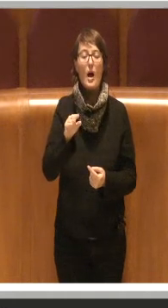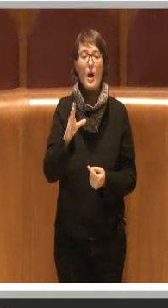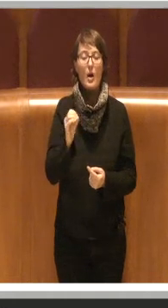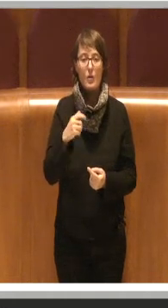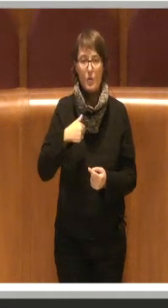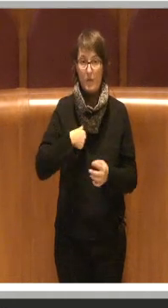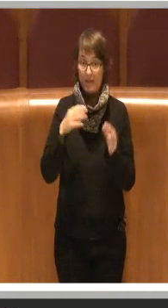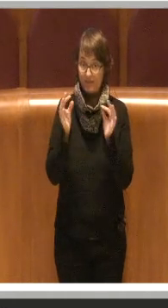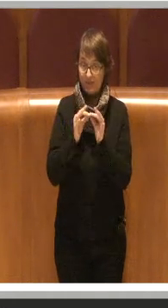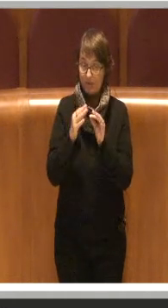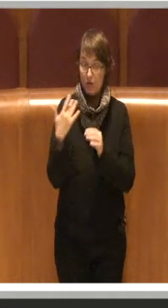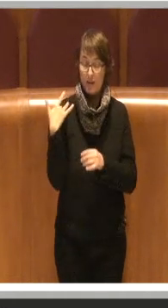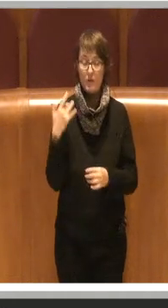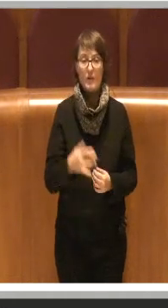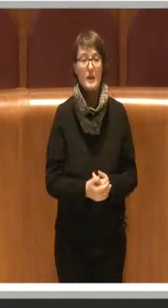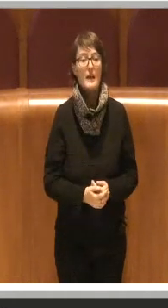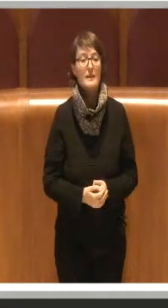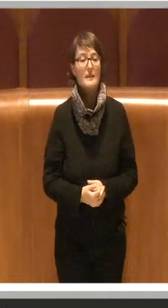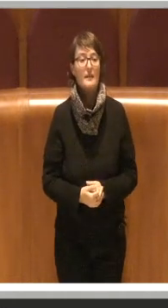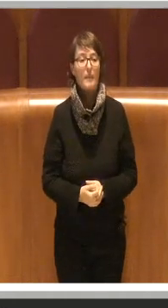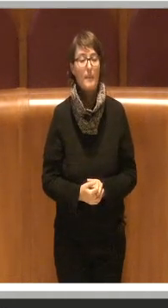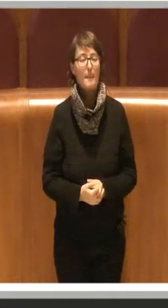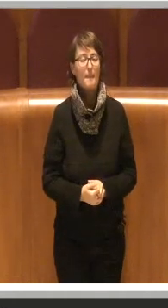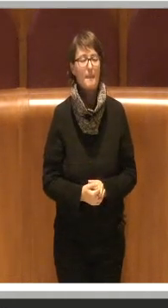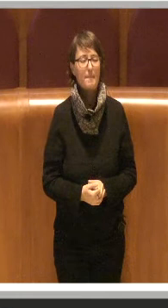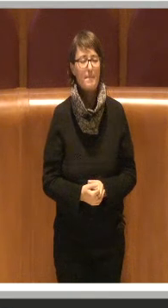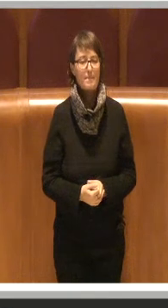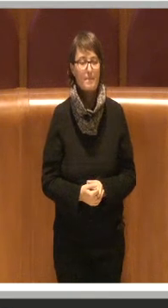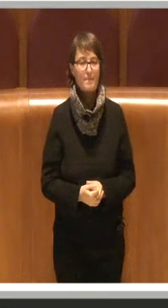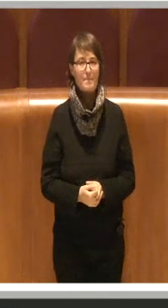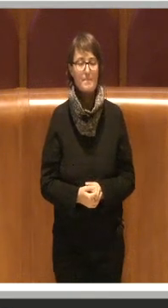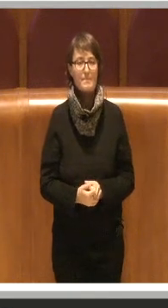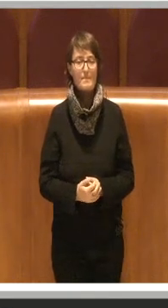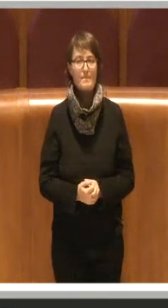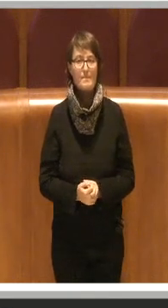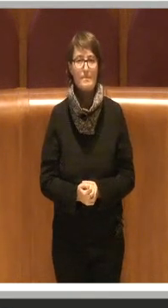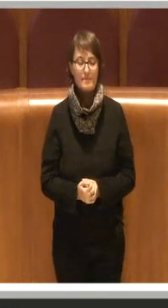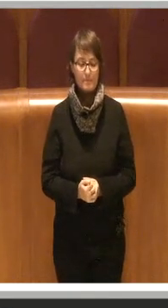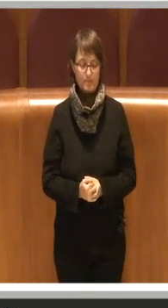Palumbo, voto favorevole, grazie. Palumbo favorevole, grazie.